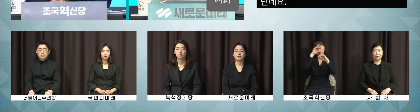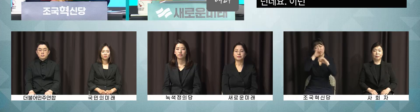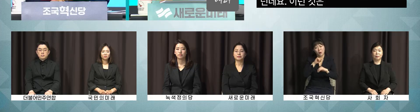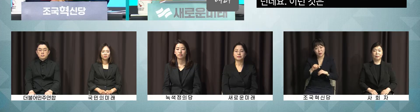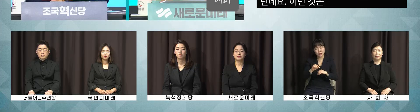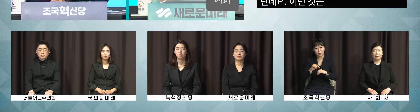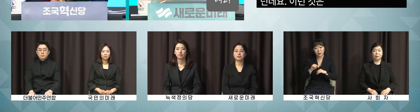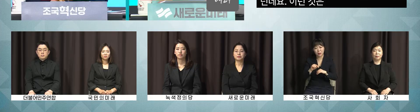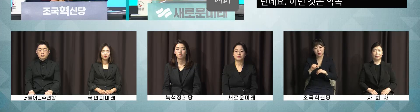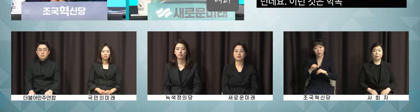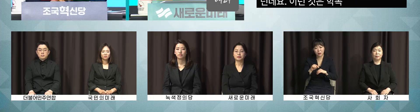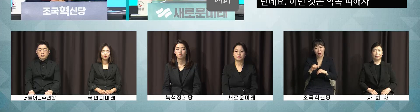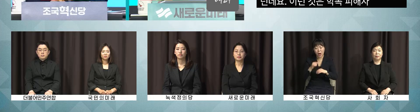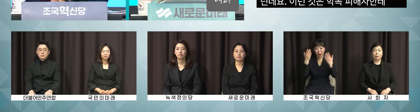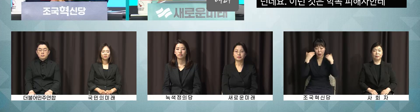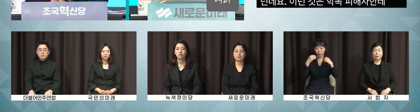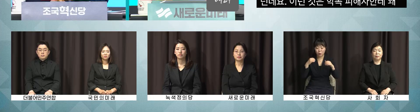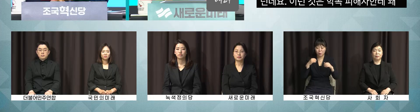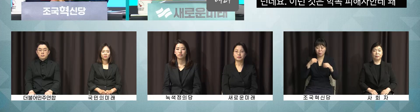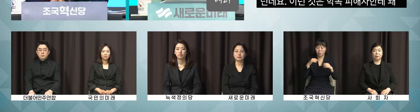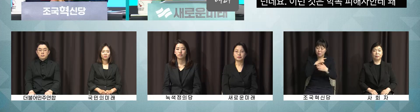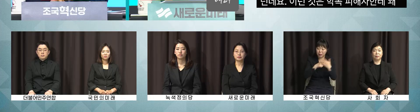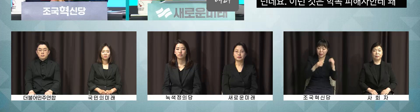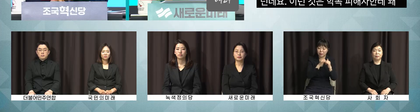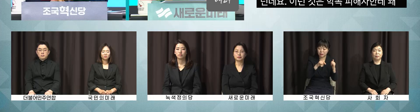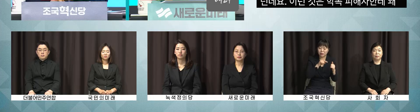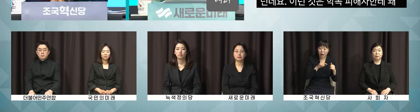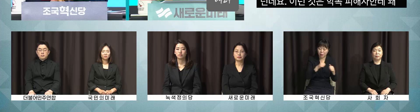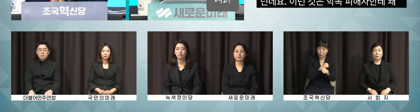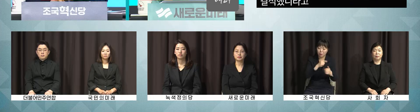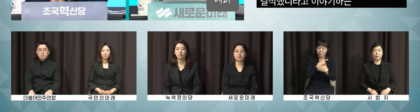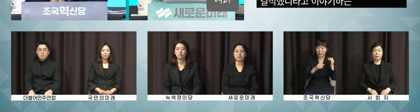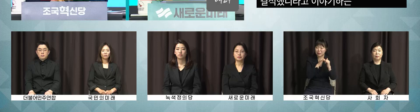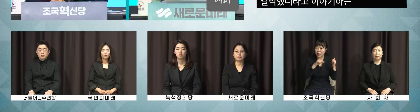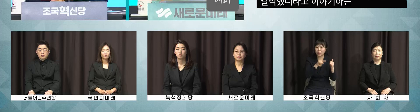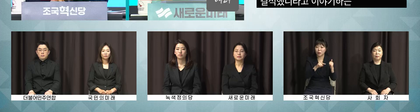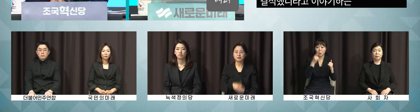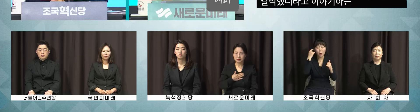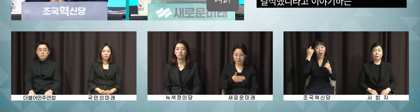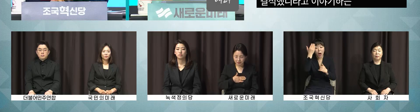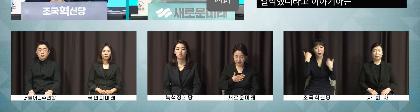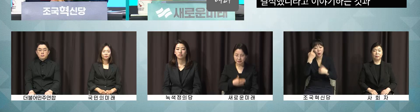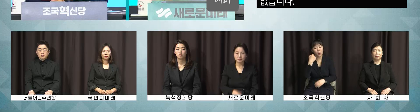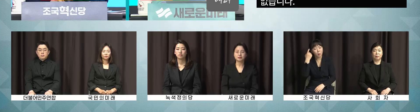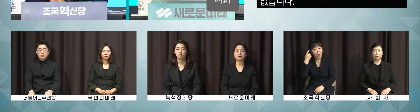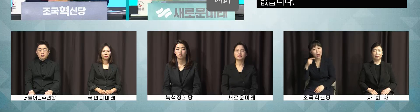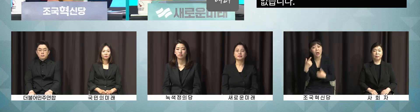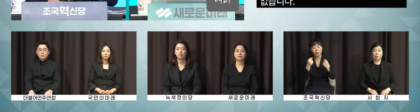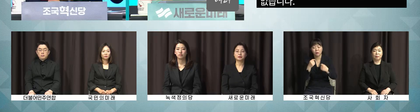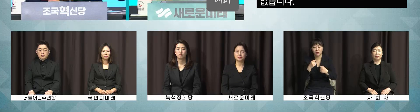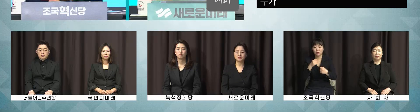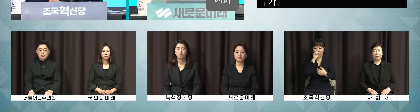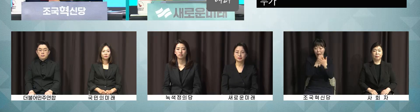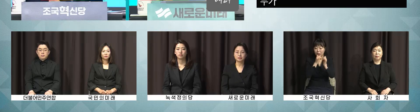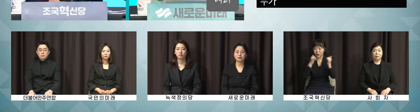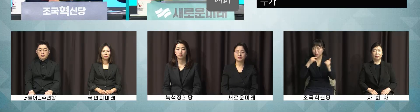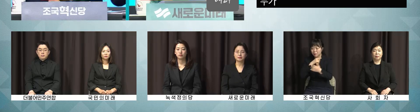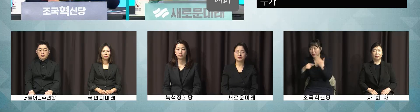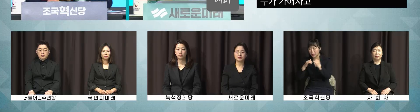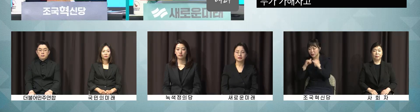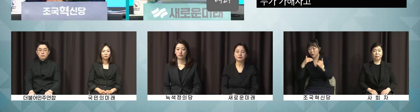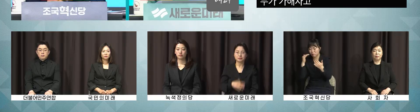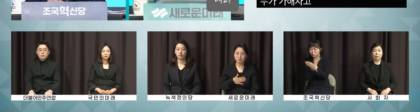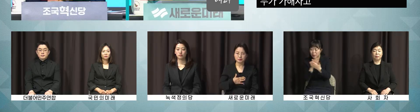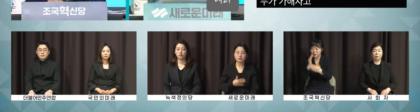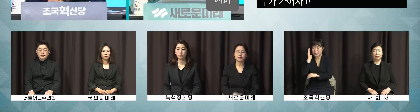학폭 피해자한테 왜 결석했니? 예. 라고 이야기하는 것과 다름이 알겠습니다. 없습니다. 네. 누가 가해자고 누가 피해자인지를 구분해서